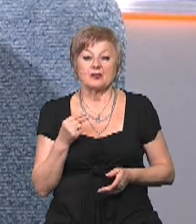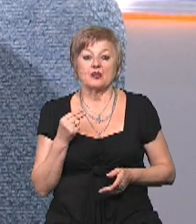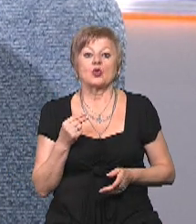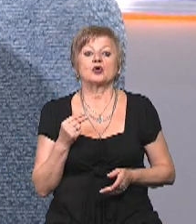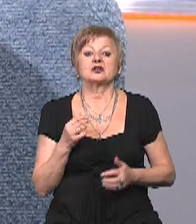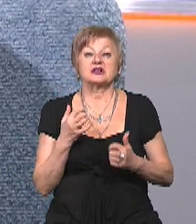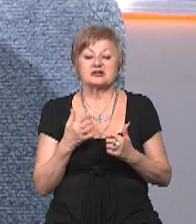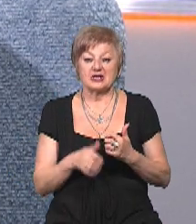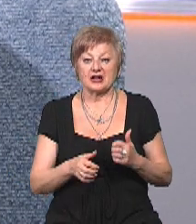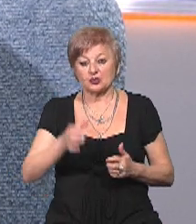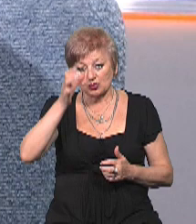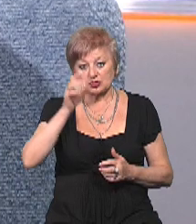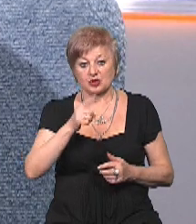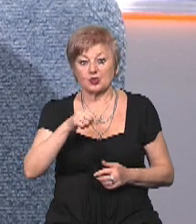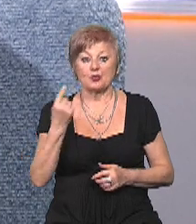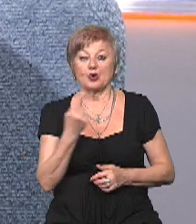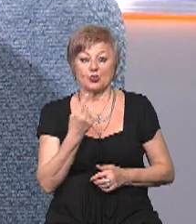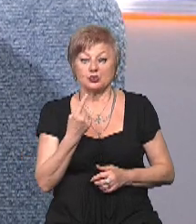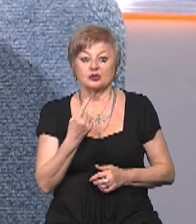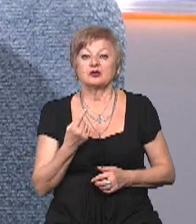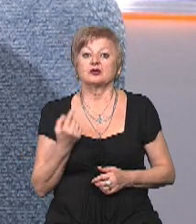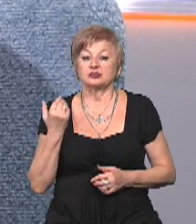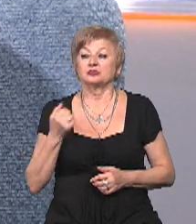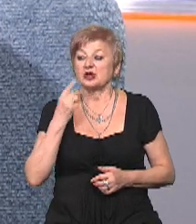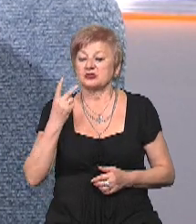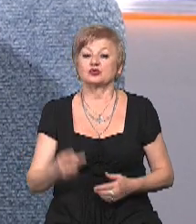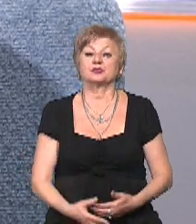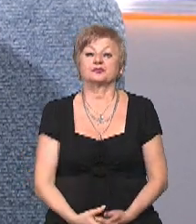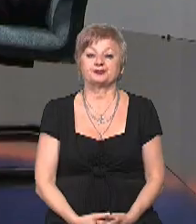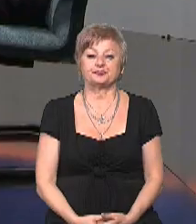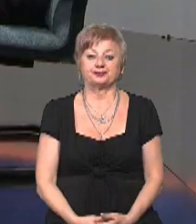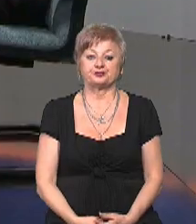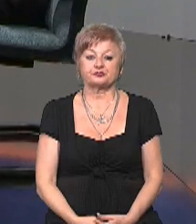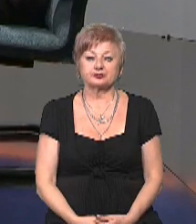закладу середньої освіти номер 1 Оксани Андрієнко. Пропоную послухати.